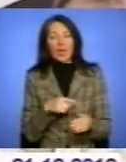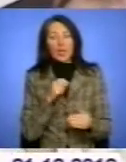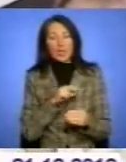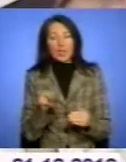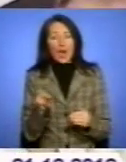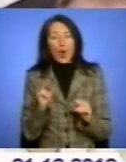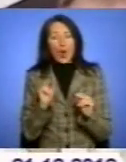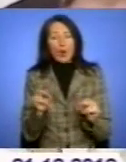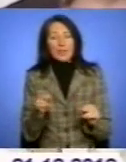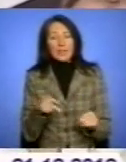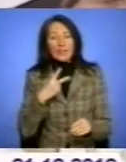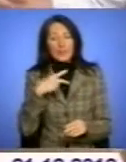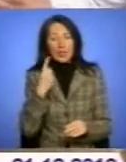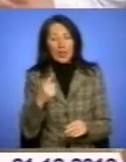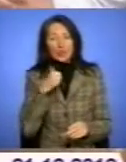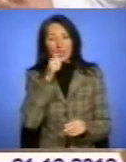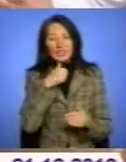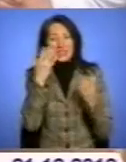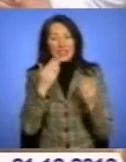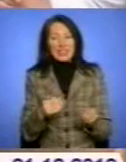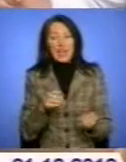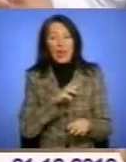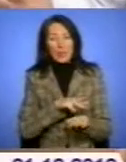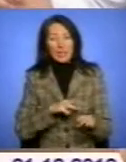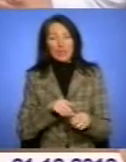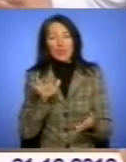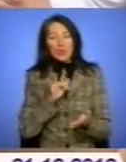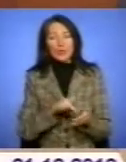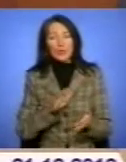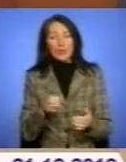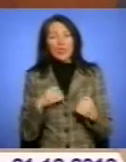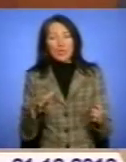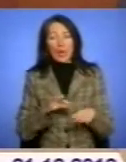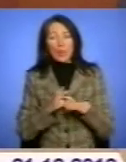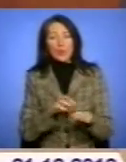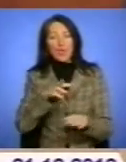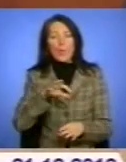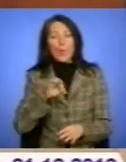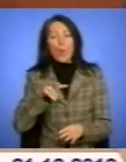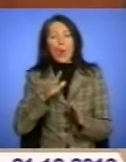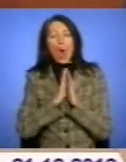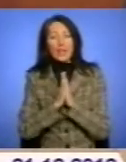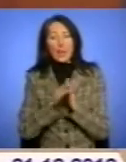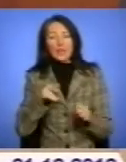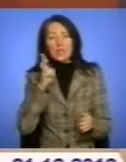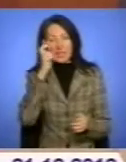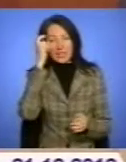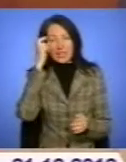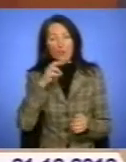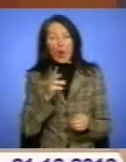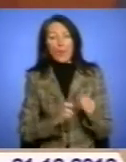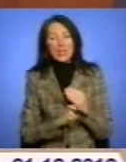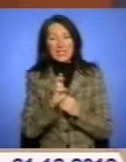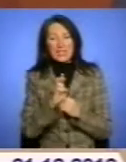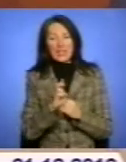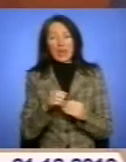одного вітчизняного лікаря в 10 разів менше, ніж, приміром, в Німеччині. А скільки наш хірург робить операції, порівняємо, наприклад, з